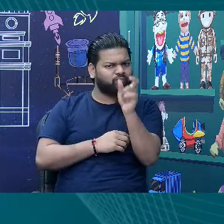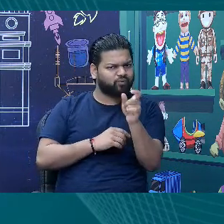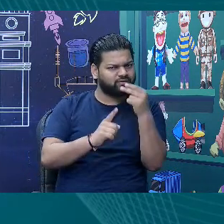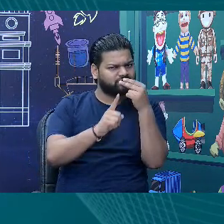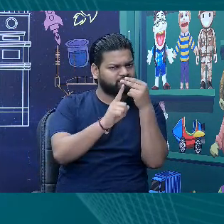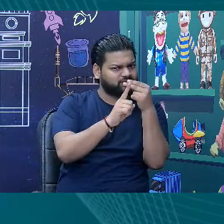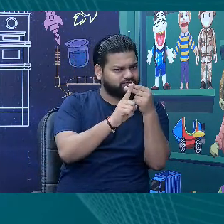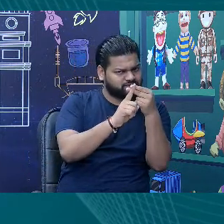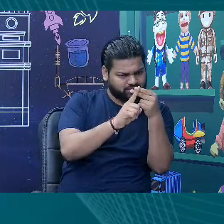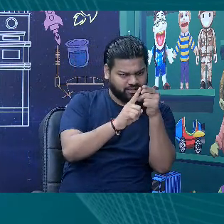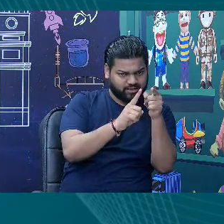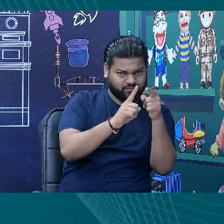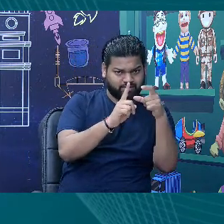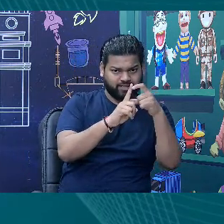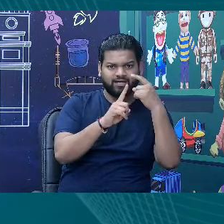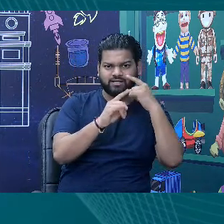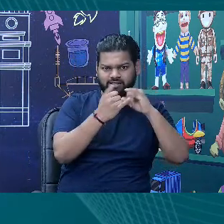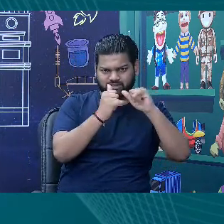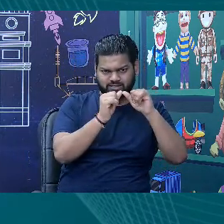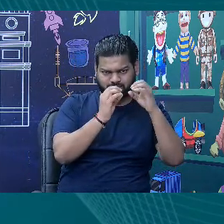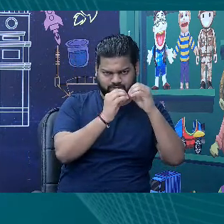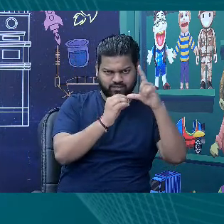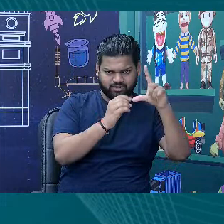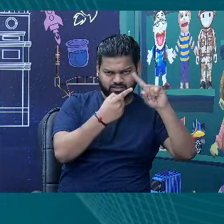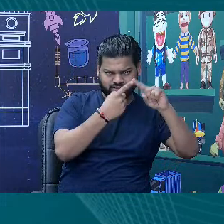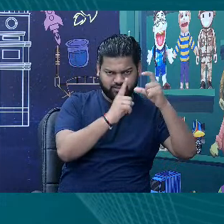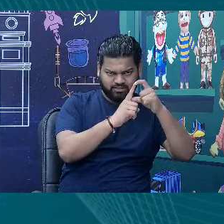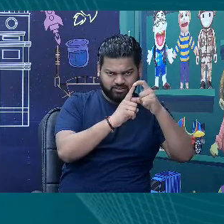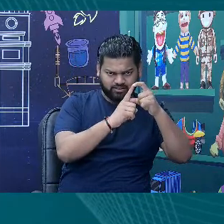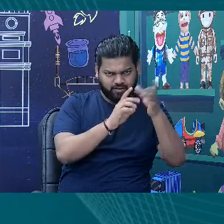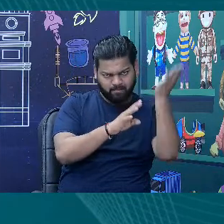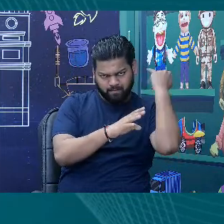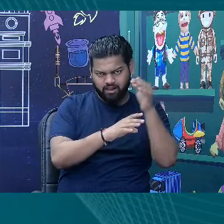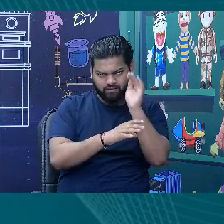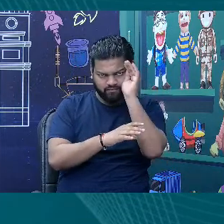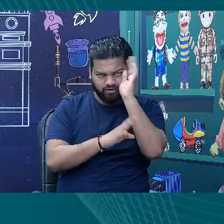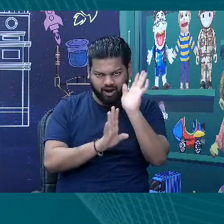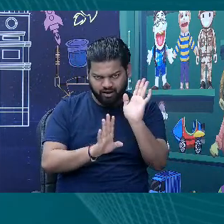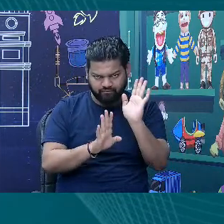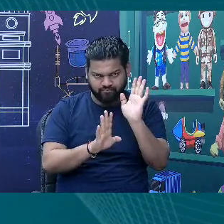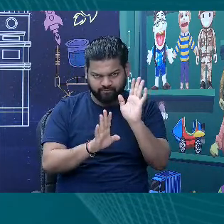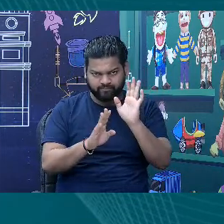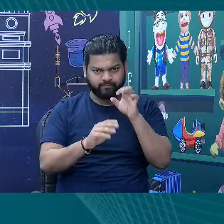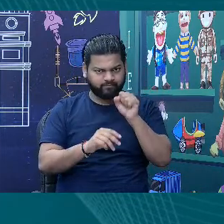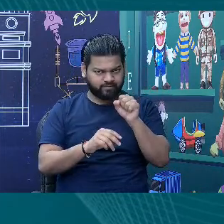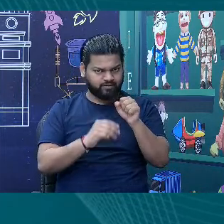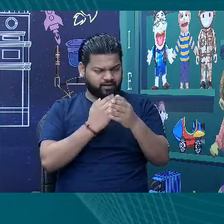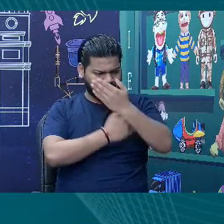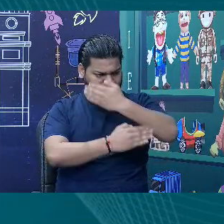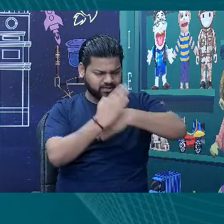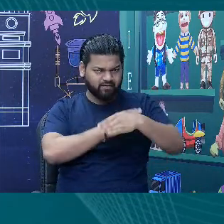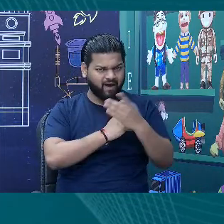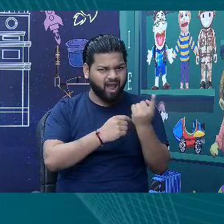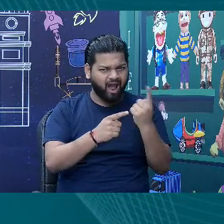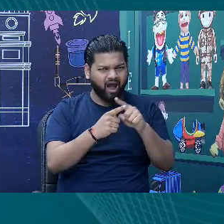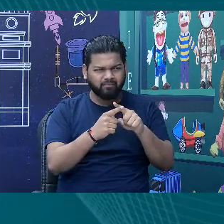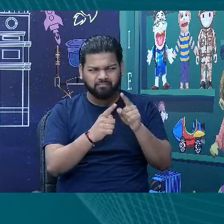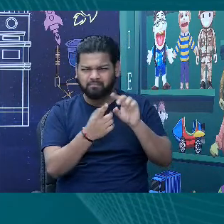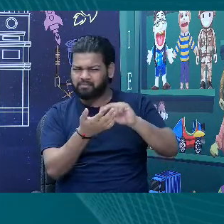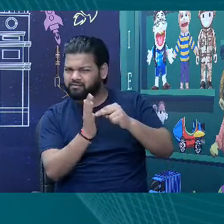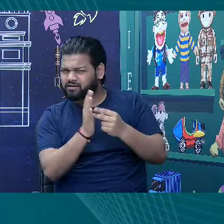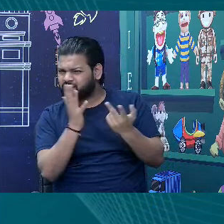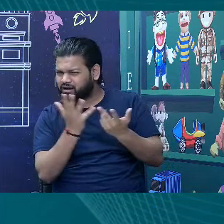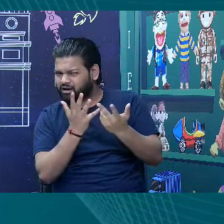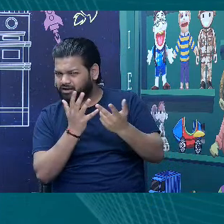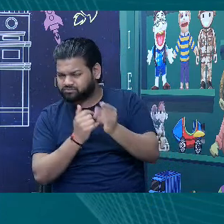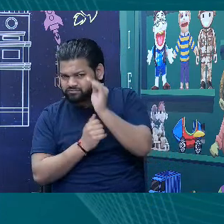ask all our viewers today, क्या आपने पहले सुना है differently abled या disabled होना क्या होता है, differently abled होना